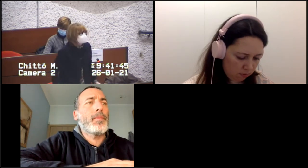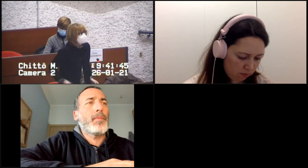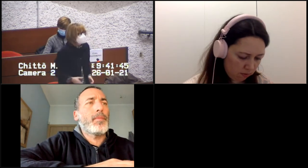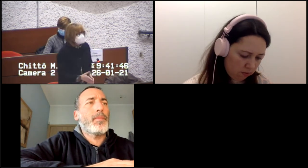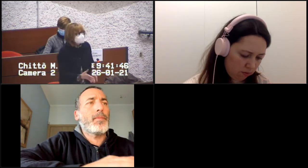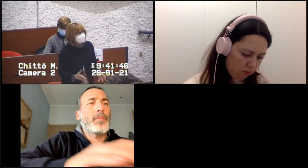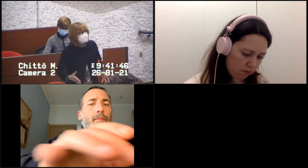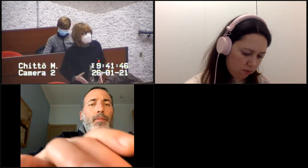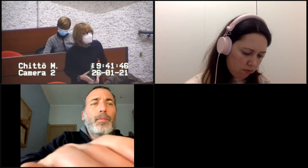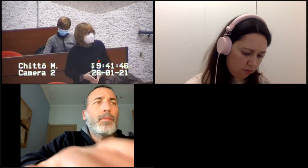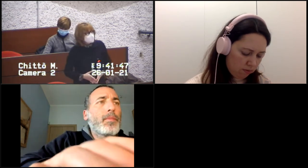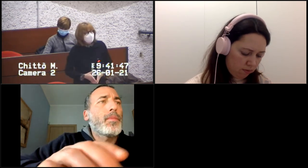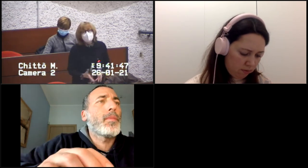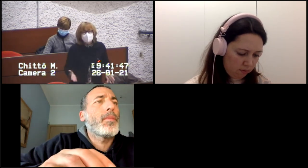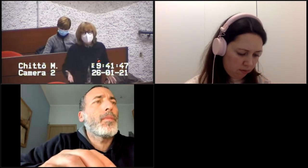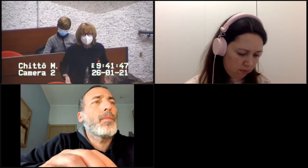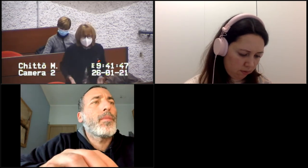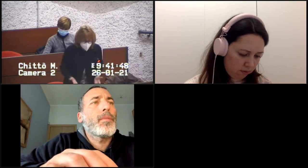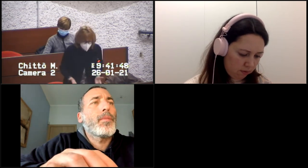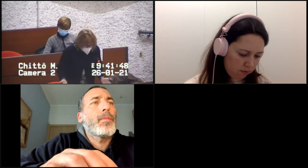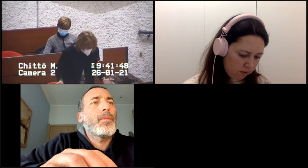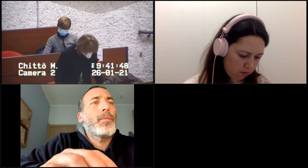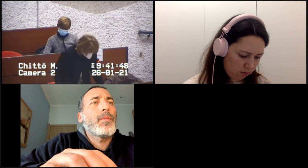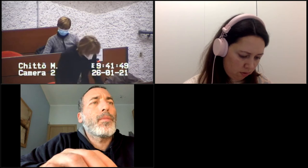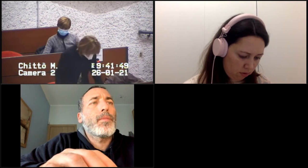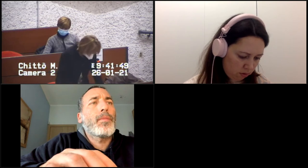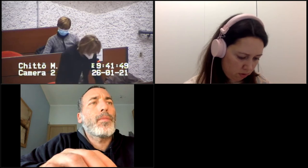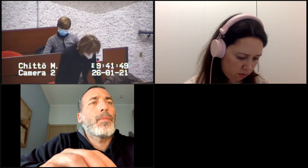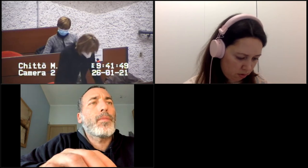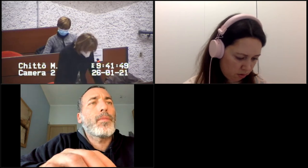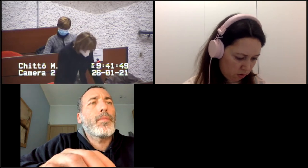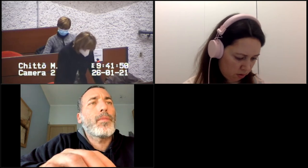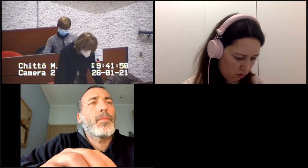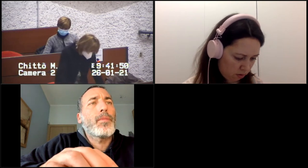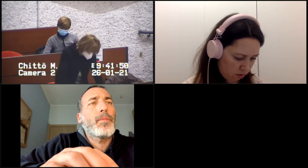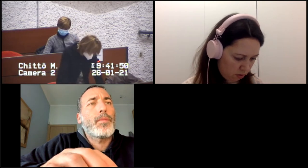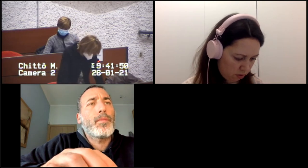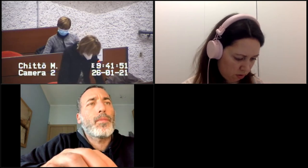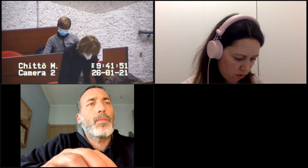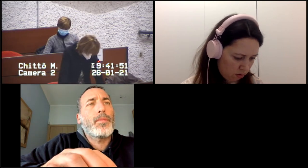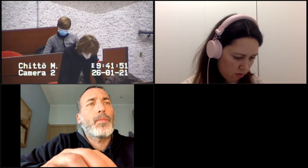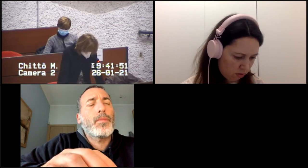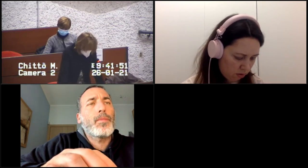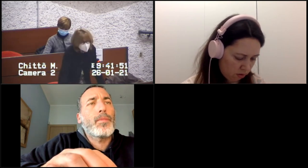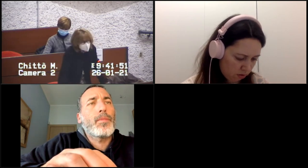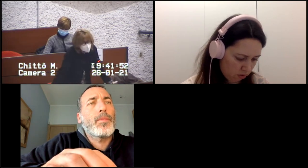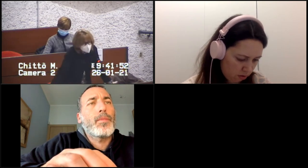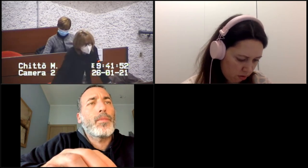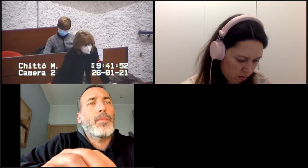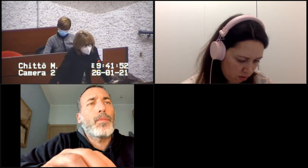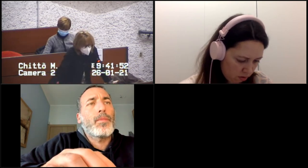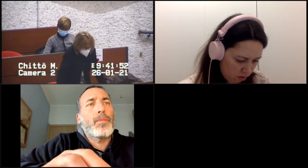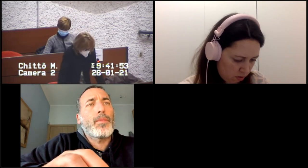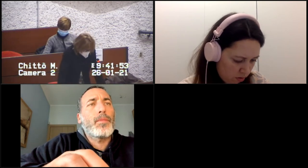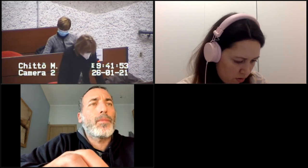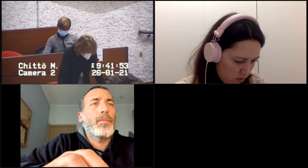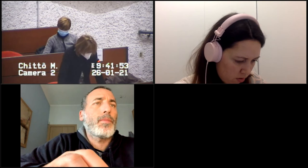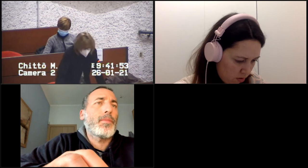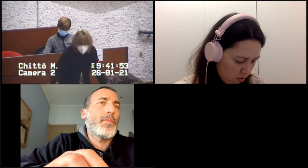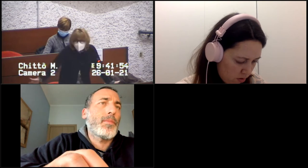diciamo, permettetemi la battuta, tutto è tranne che una legge che si può chiamare di rigenerazione. È un regalo che viene fatto